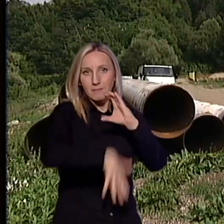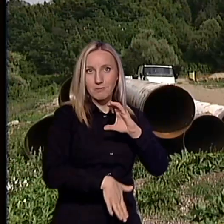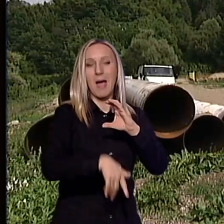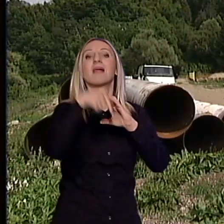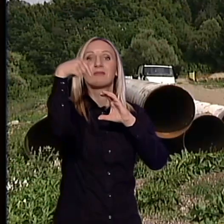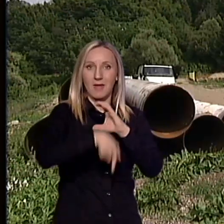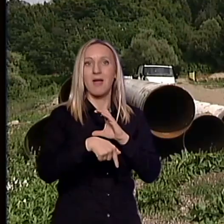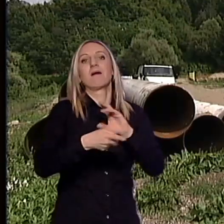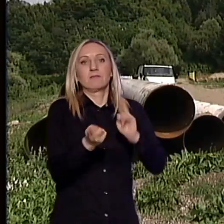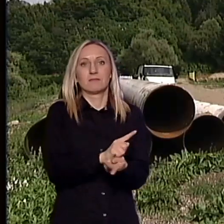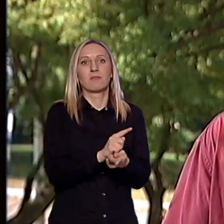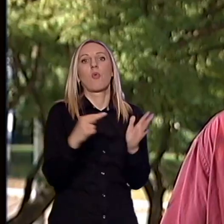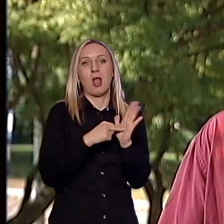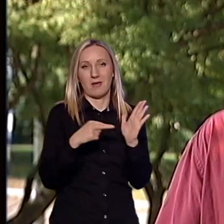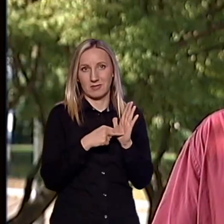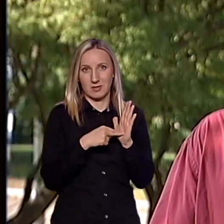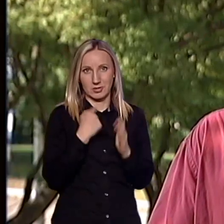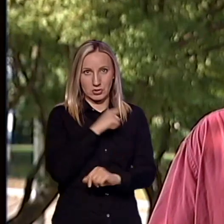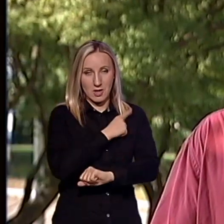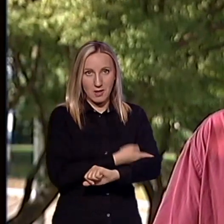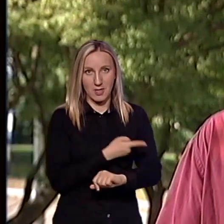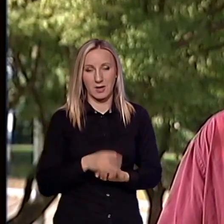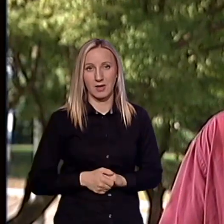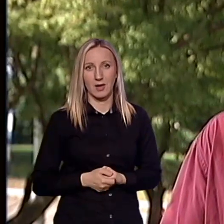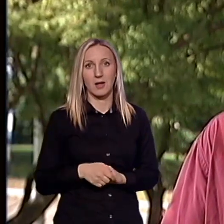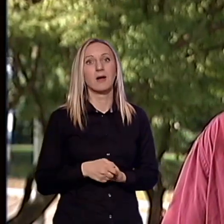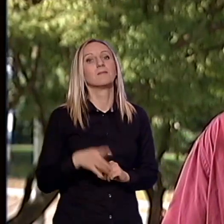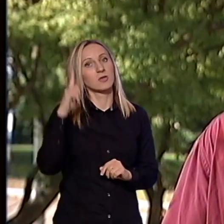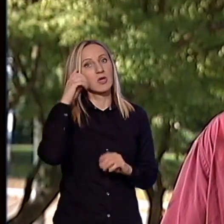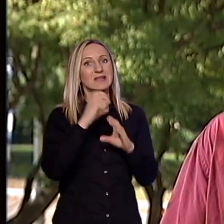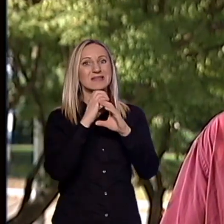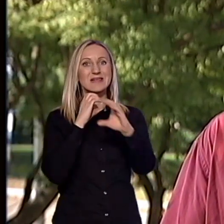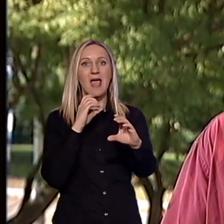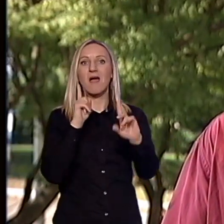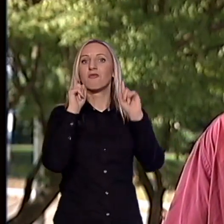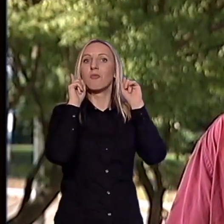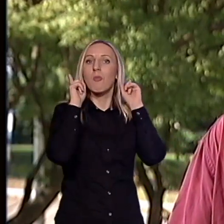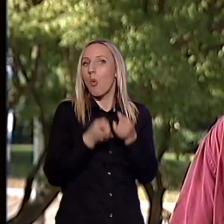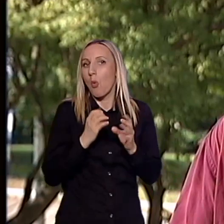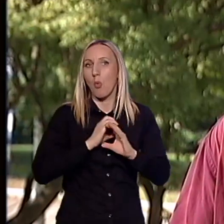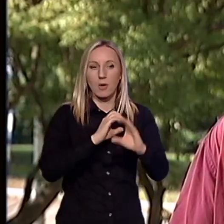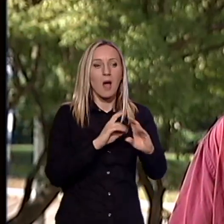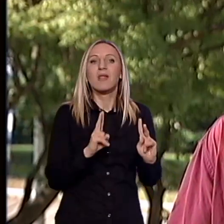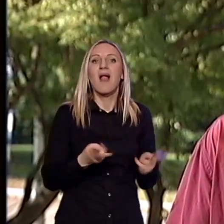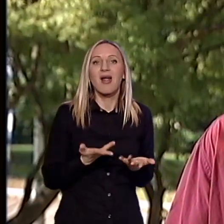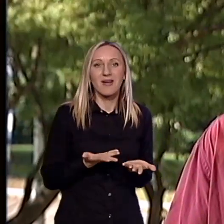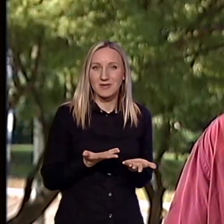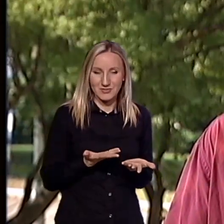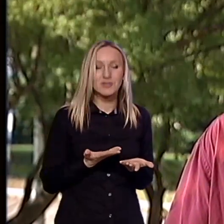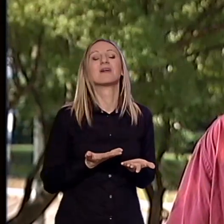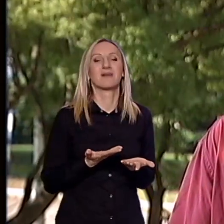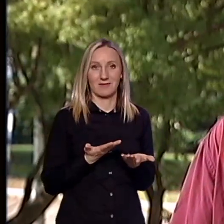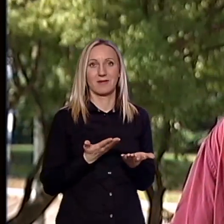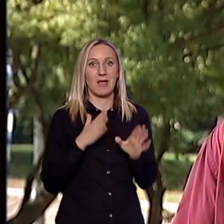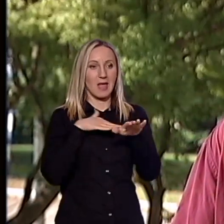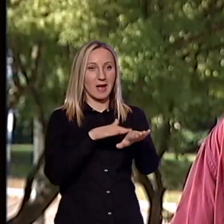u električnu energiju. To onda podrazumeva da te cevi mora negde da postavi, a gde mu je najlakše, pa najlakše mu da ih postavi